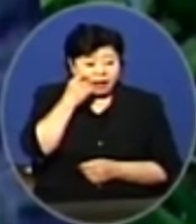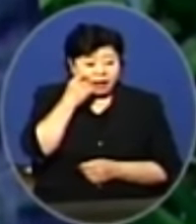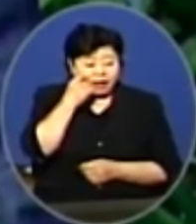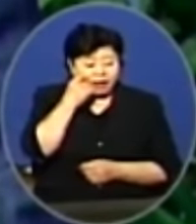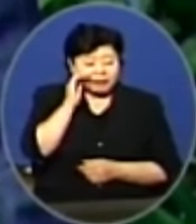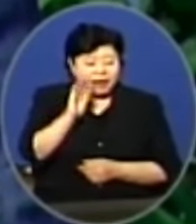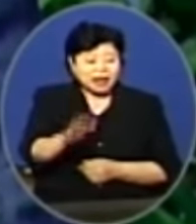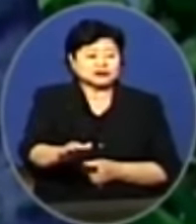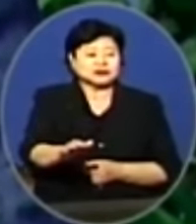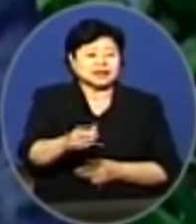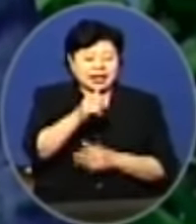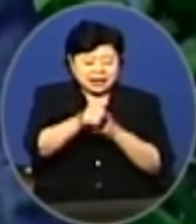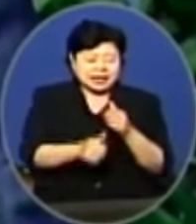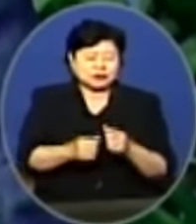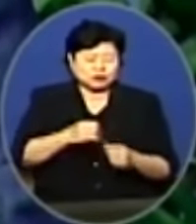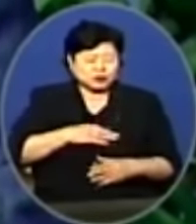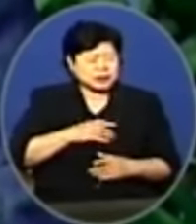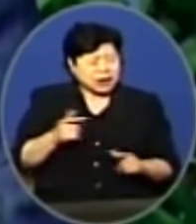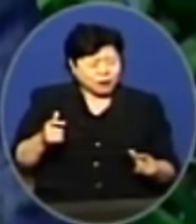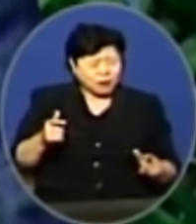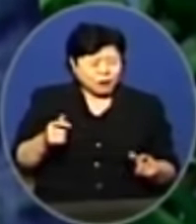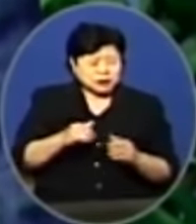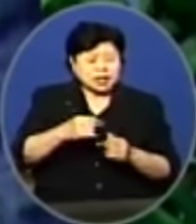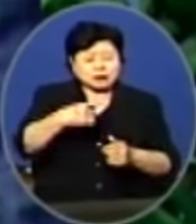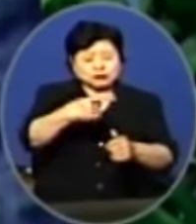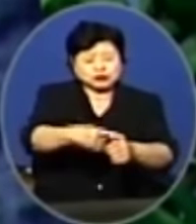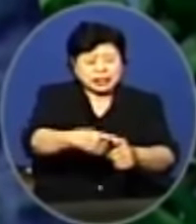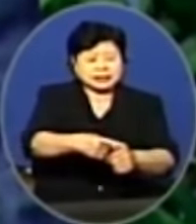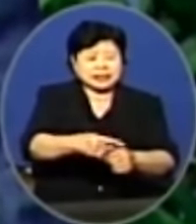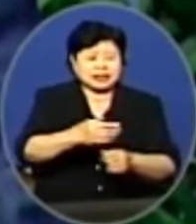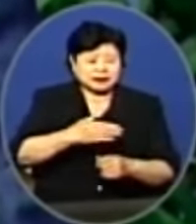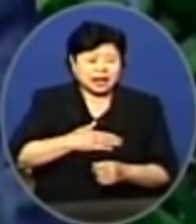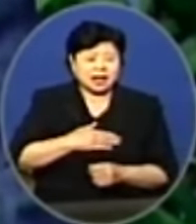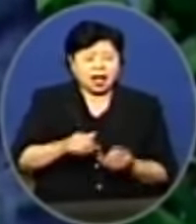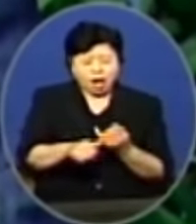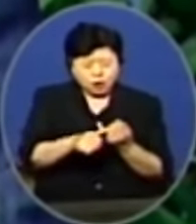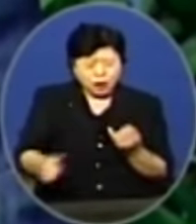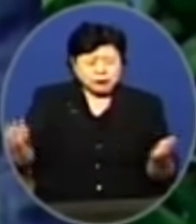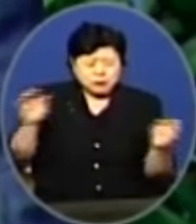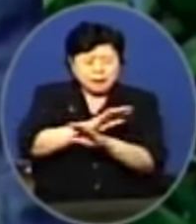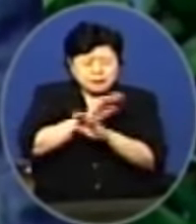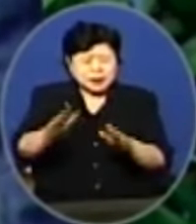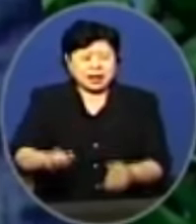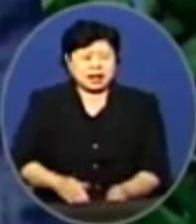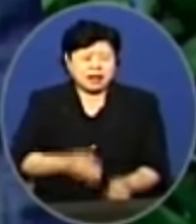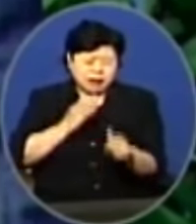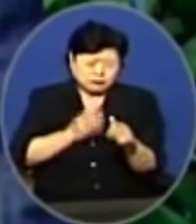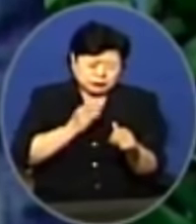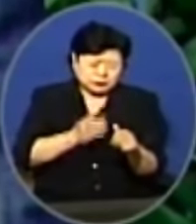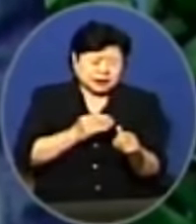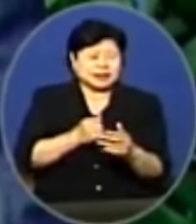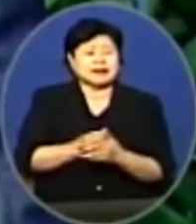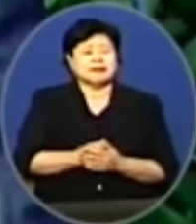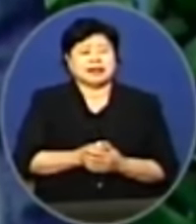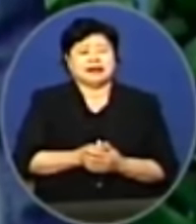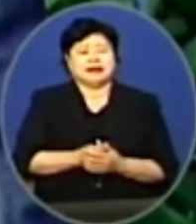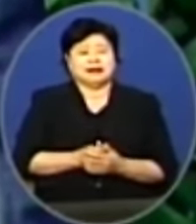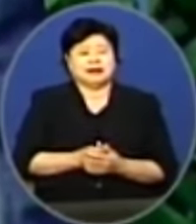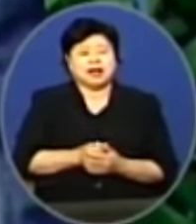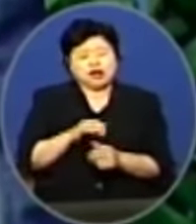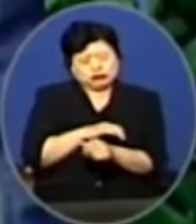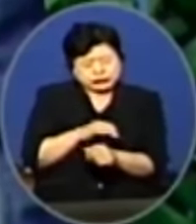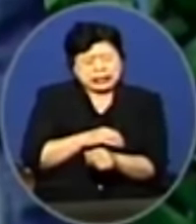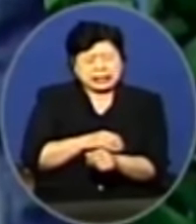그래서 나중에 말하기를, 내가 하나님을 두려워하지 않고 사람을 무시하되 저 과부가 밤낮 나를 괴롭히니